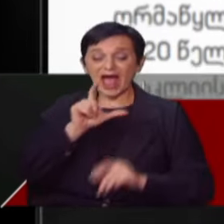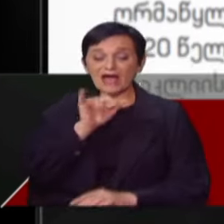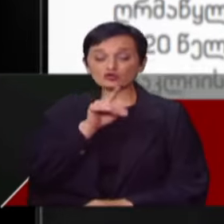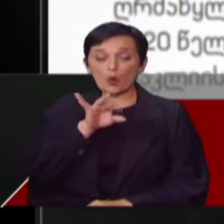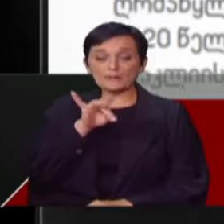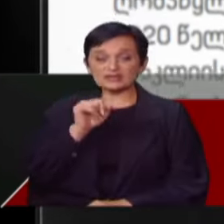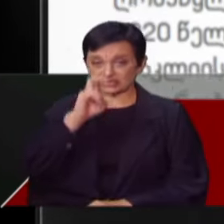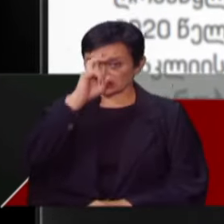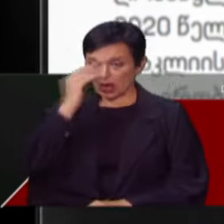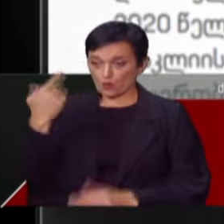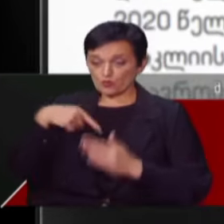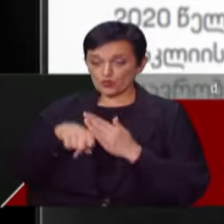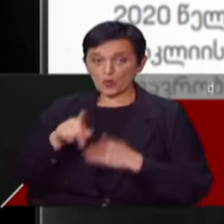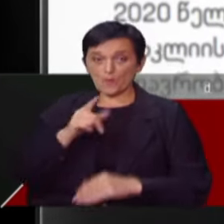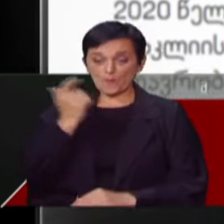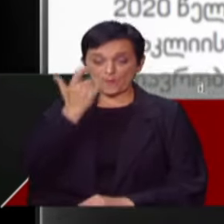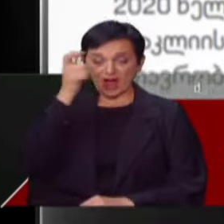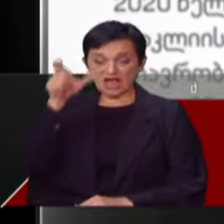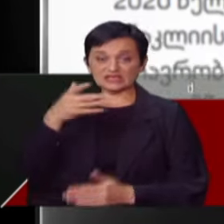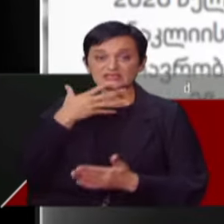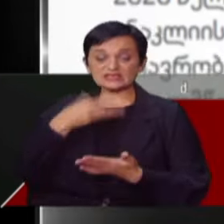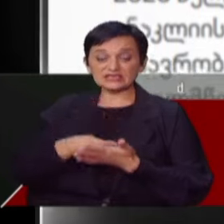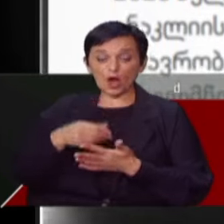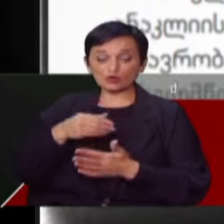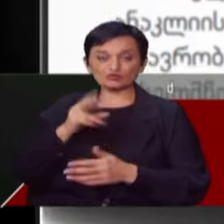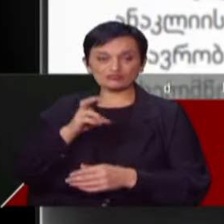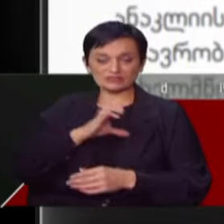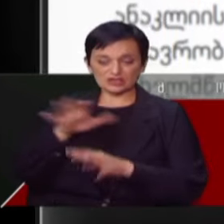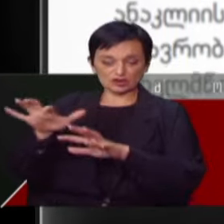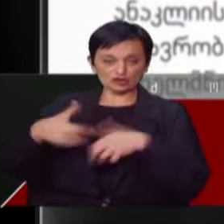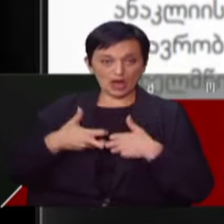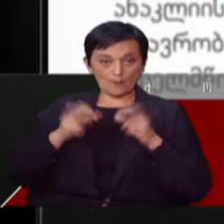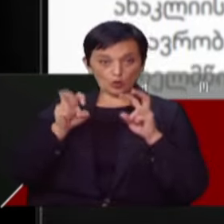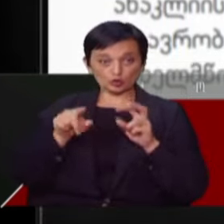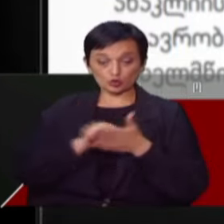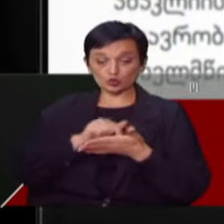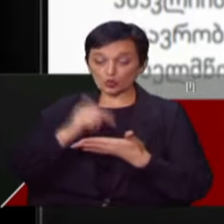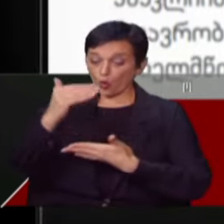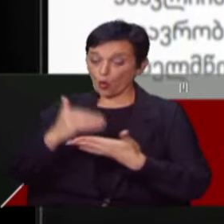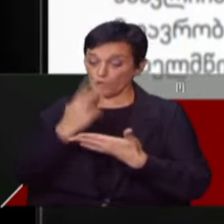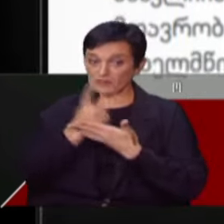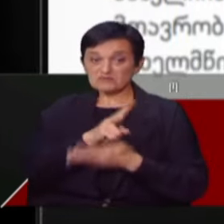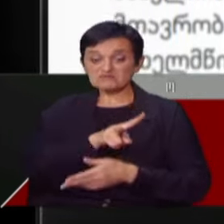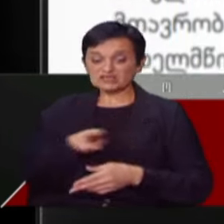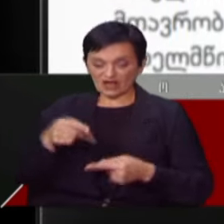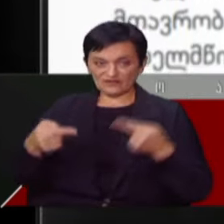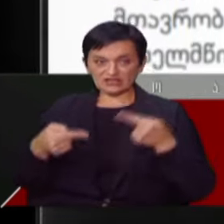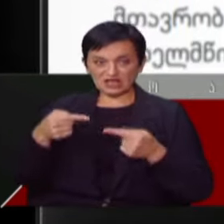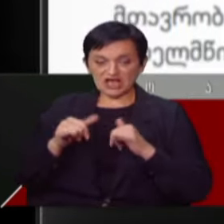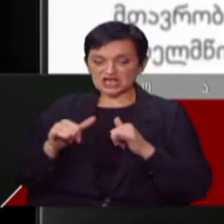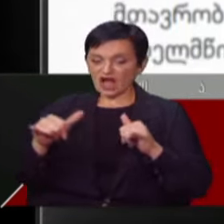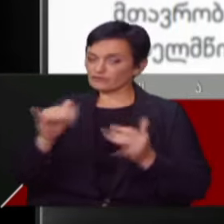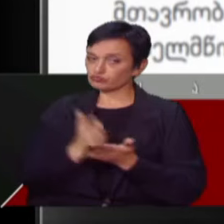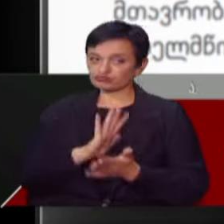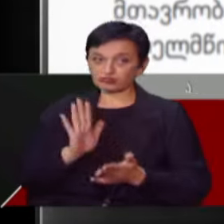ექსპროპრიაცია სახელმწიფოს მიერ მესაკუთრისთვის საკუთრების ჩამორთმევას ნიშნავს. ამ მხრივ დოკუმენტში ვკითხულობთ, რომ მსგავსი დავები დღეს გავრცელებული აღარ